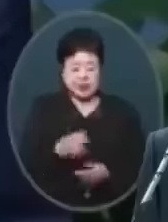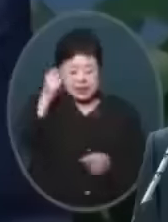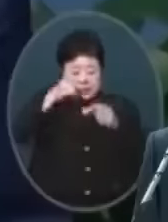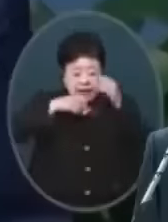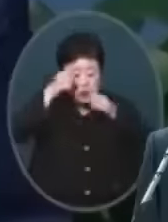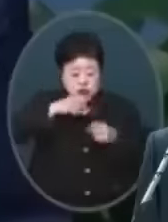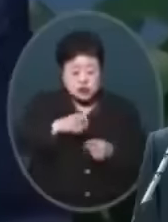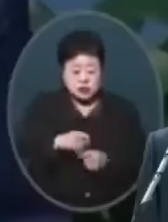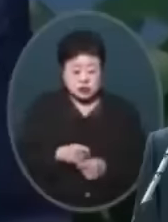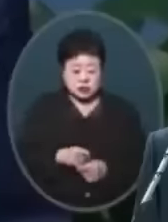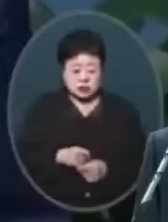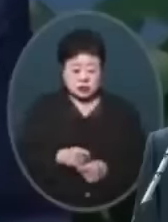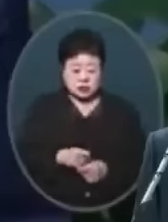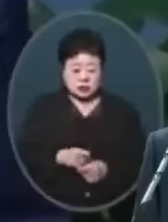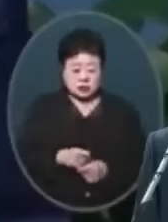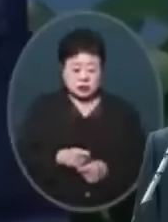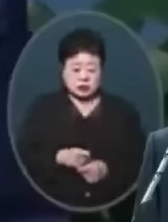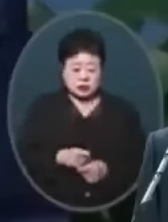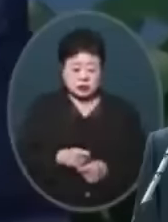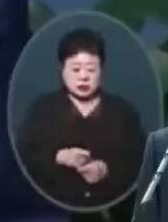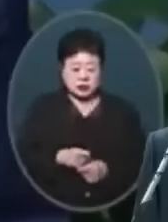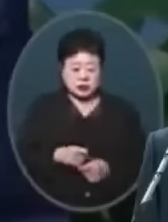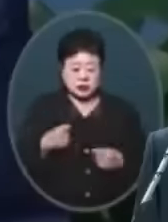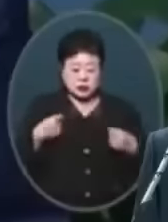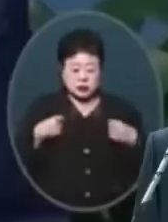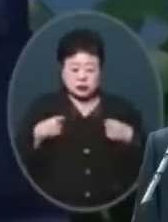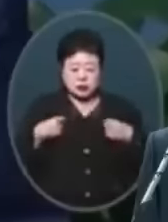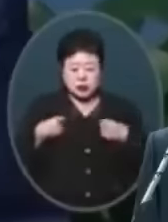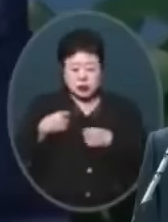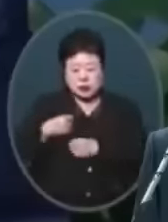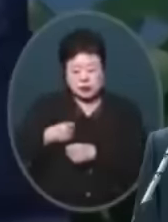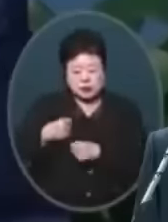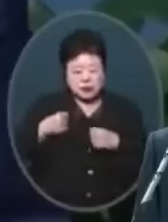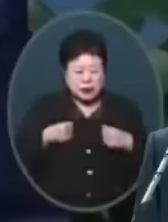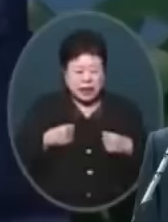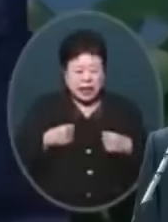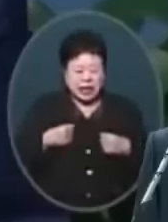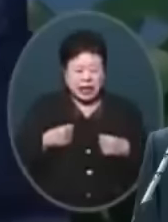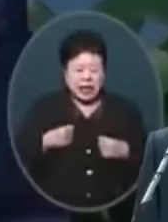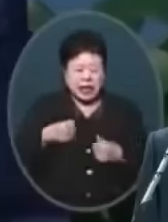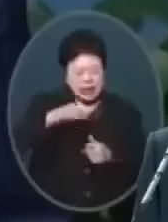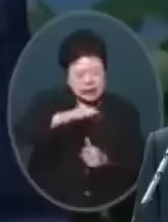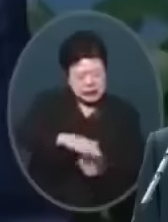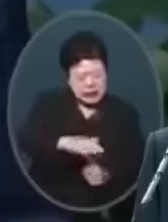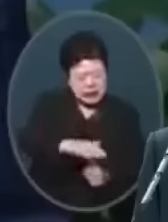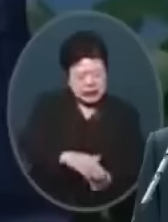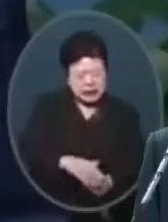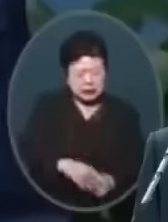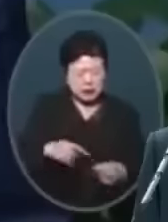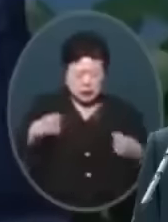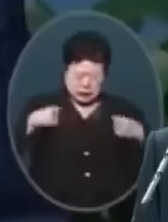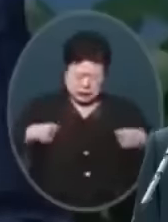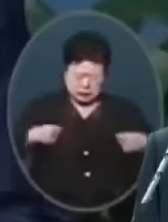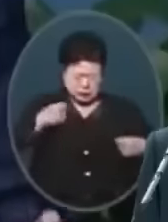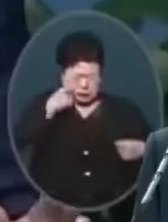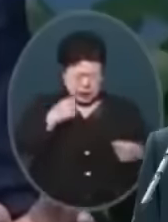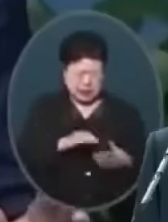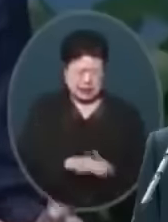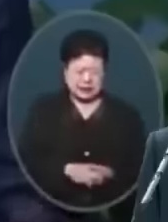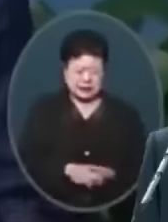사울의 군복도 못 입습니다. 키가 적고 몸이 왜소해서.